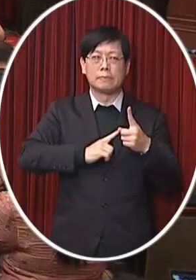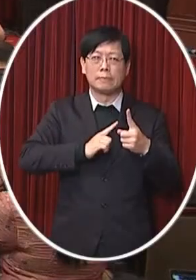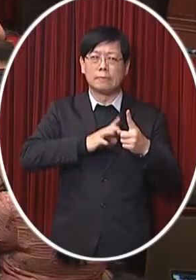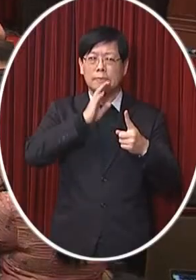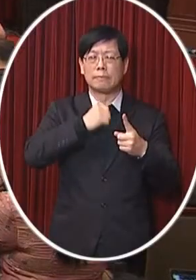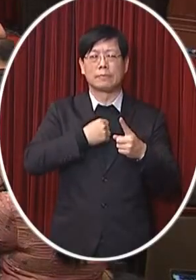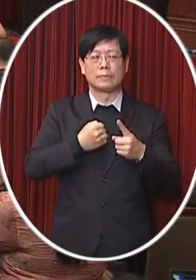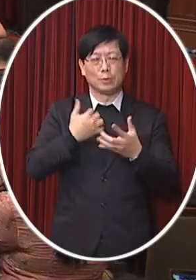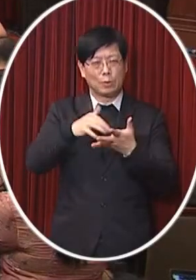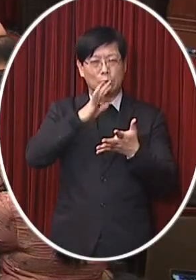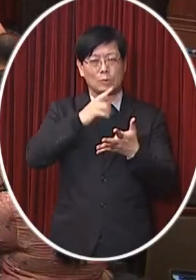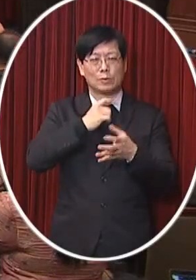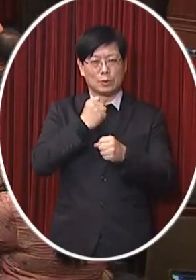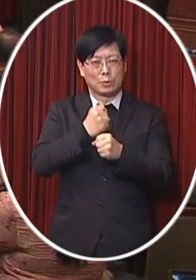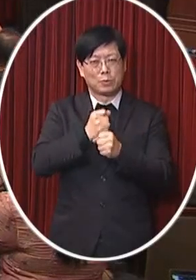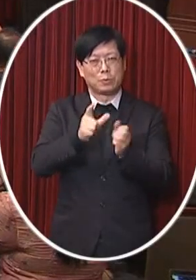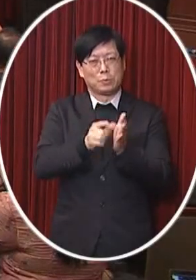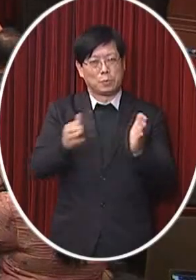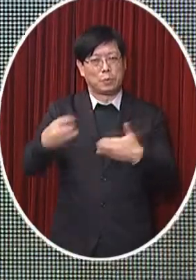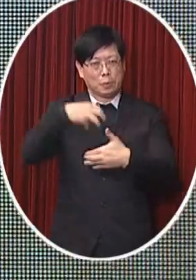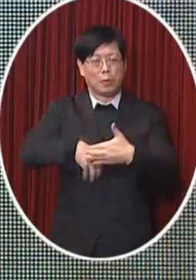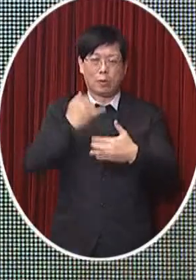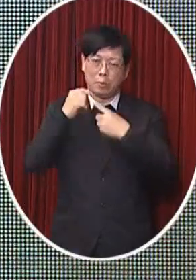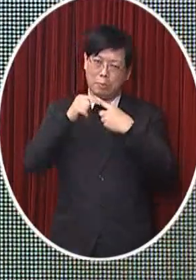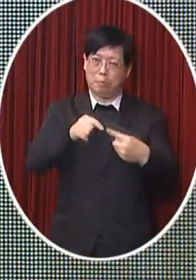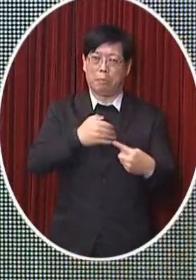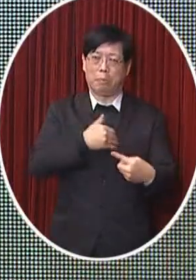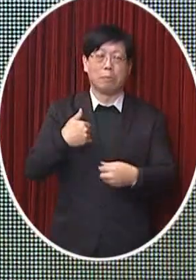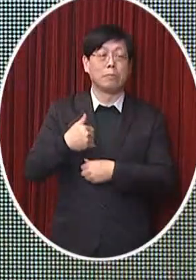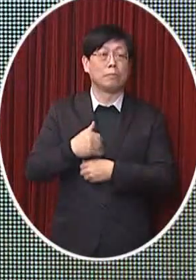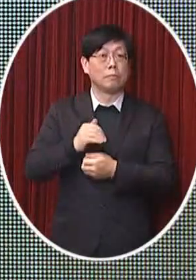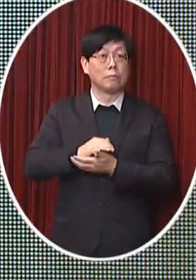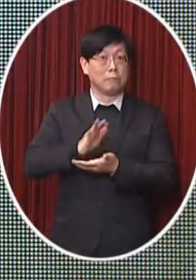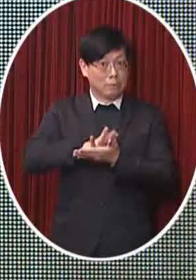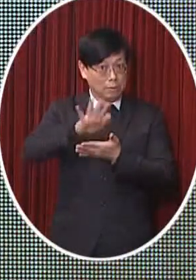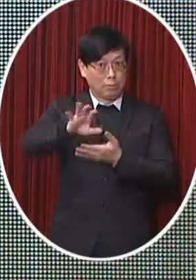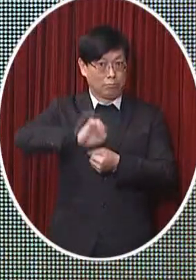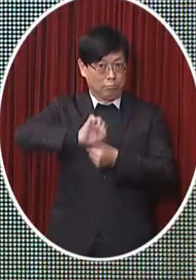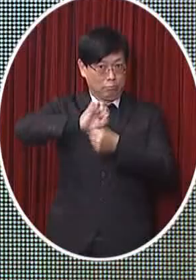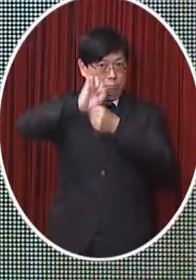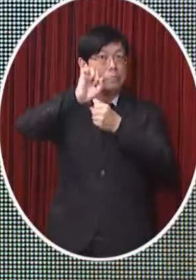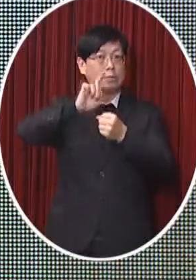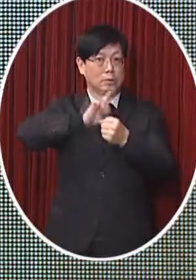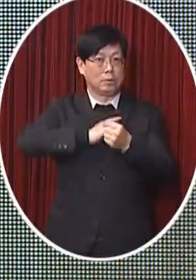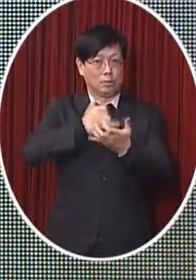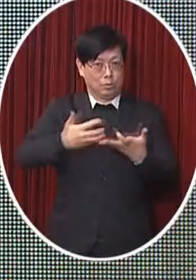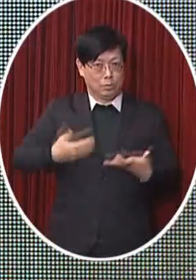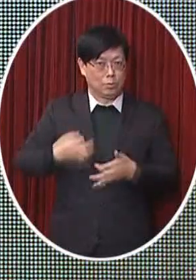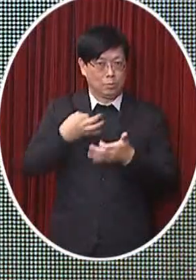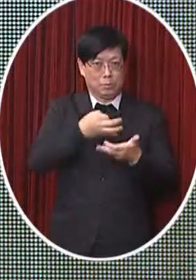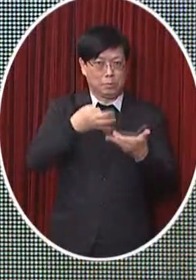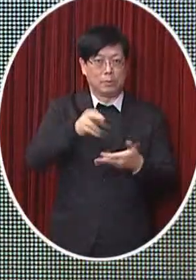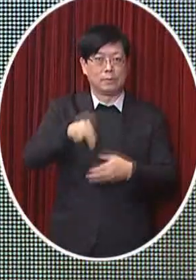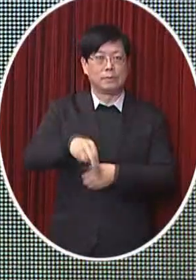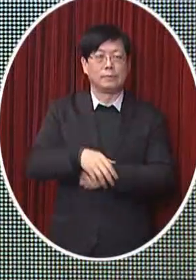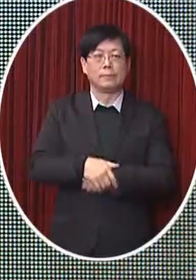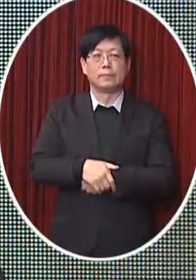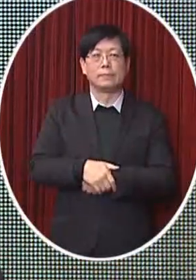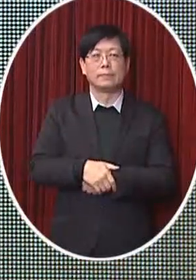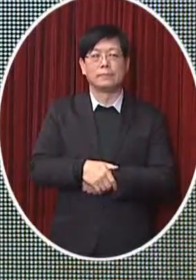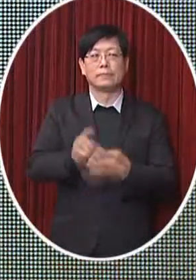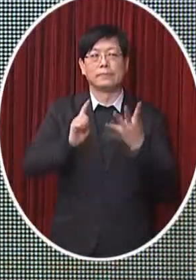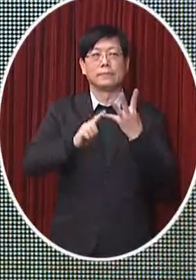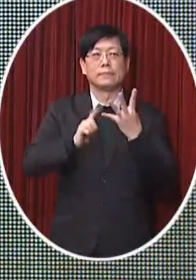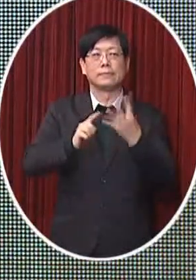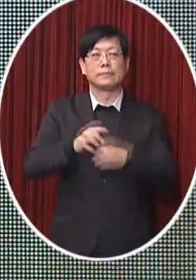部分让大家无缝接轨，同时累积职涯的退休所得。